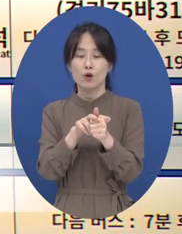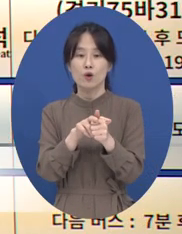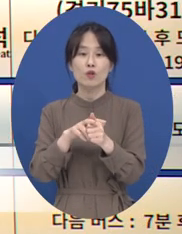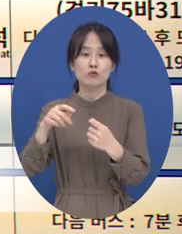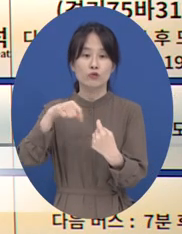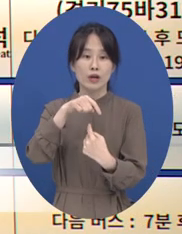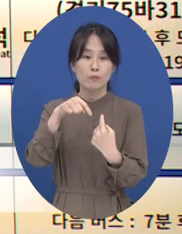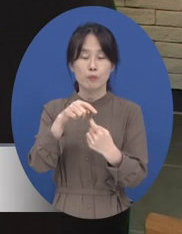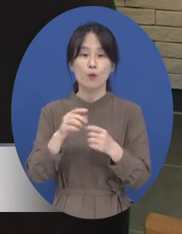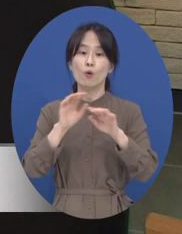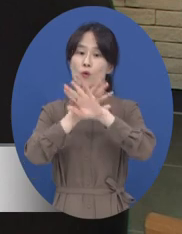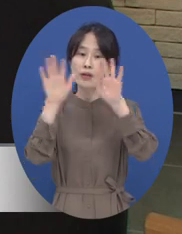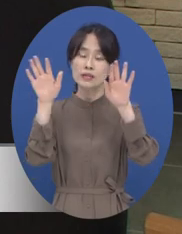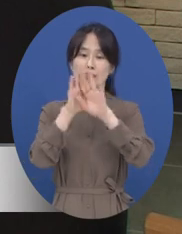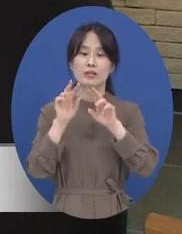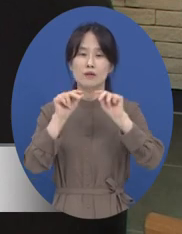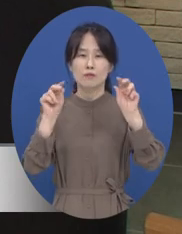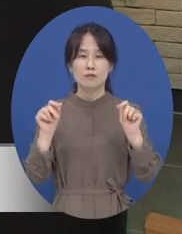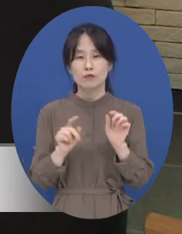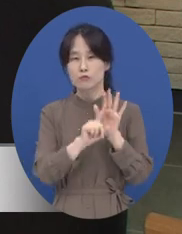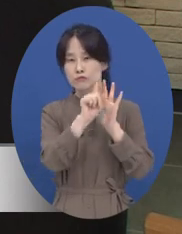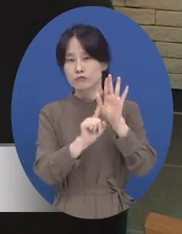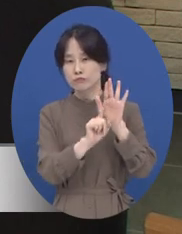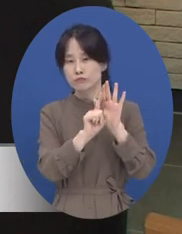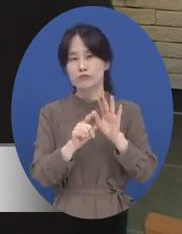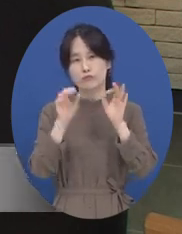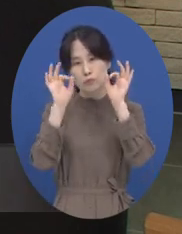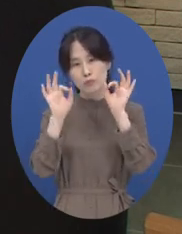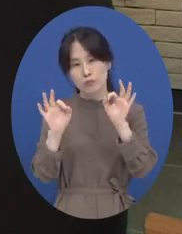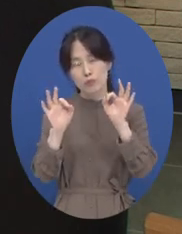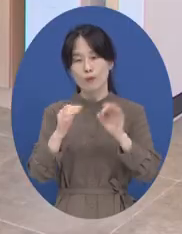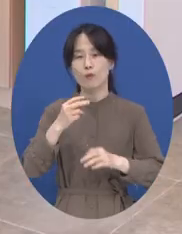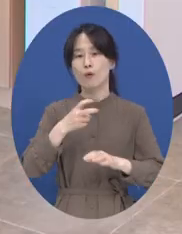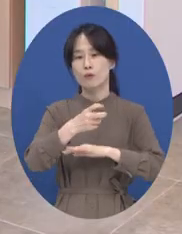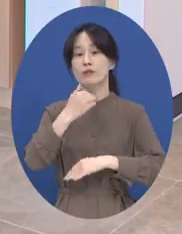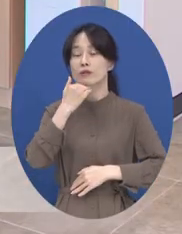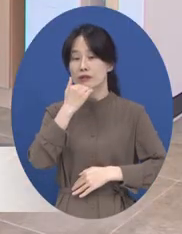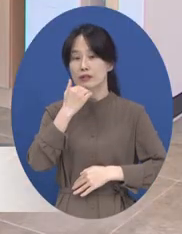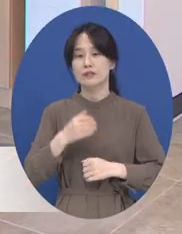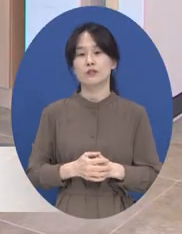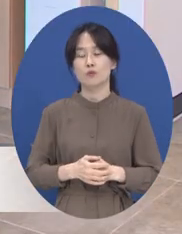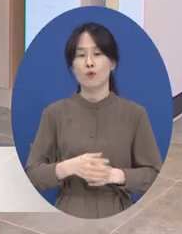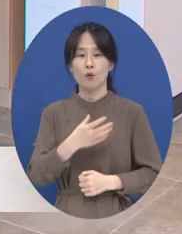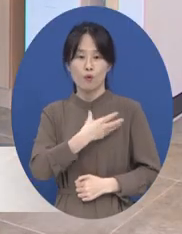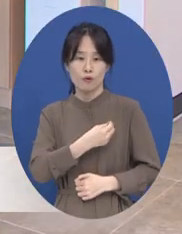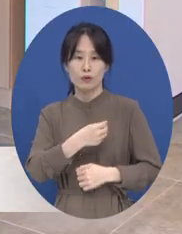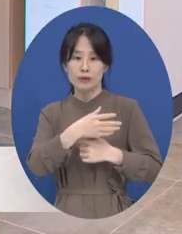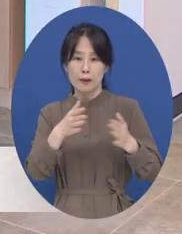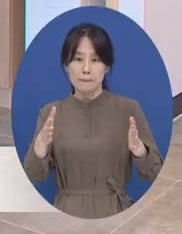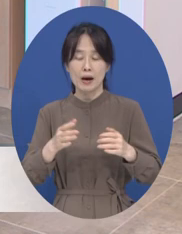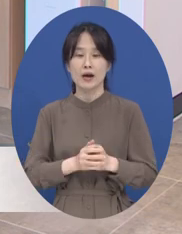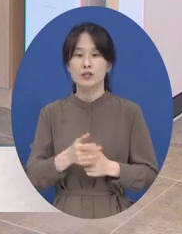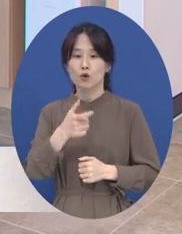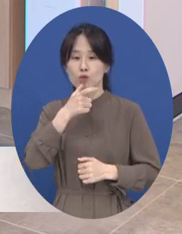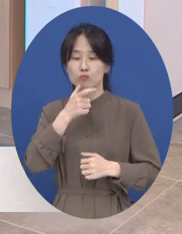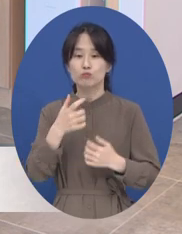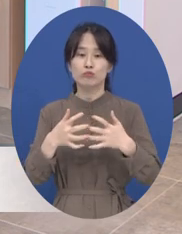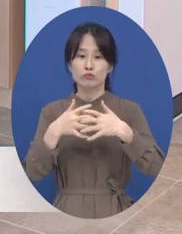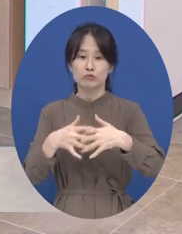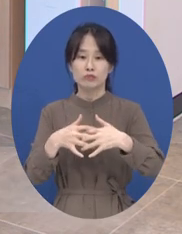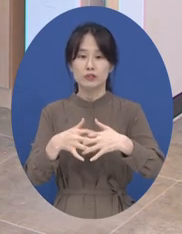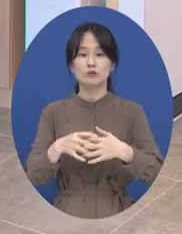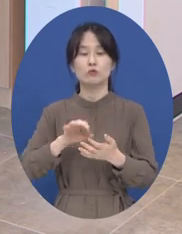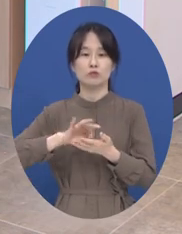날씨 미세먼지 수치 등을 확인하며 버스를 기다릴 수 있는 건물로 수유실 과 정수기 등 편의시설도 자유롭게